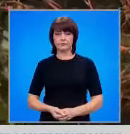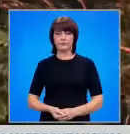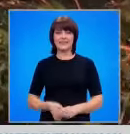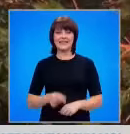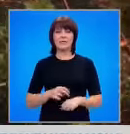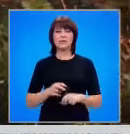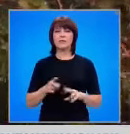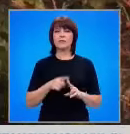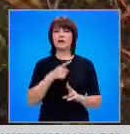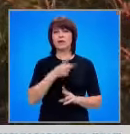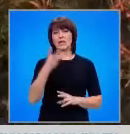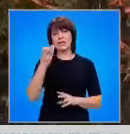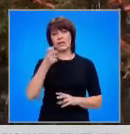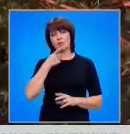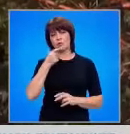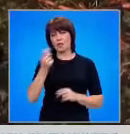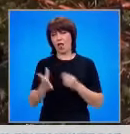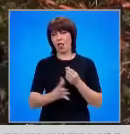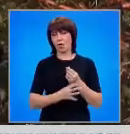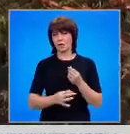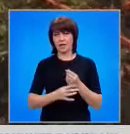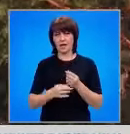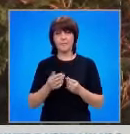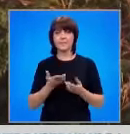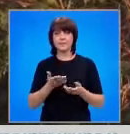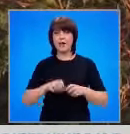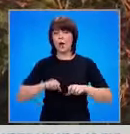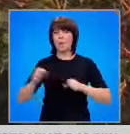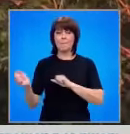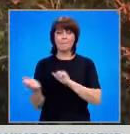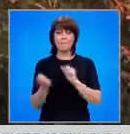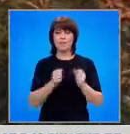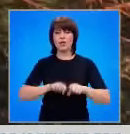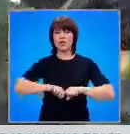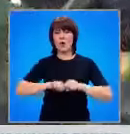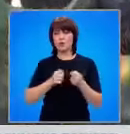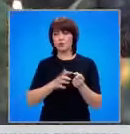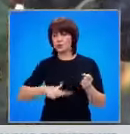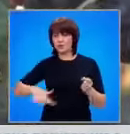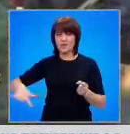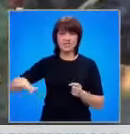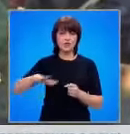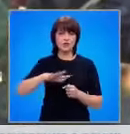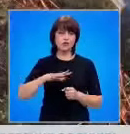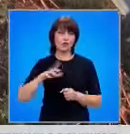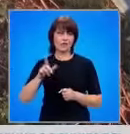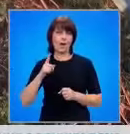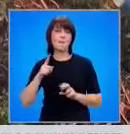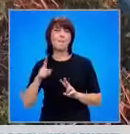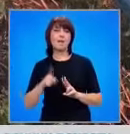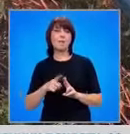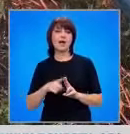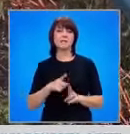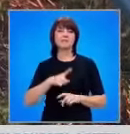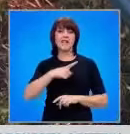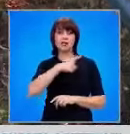Димитър Пилонтов е лозар от 30 години. Ден преди гроздобера бурята е опустошила целият му масив в землището на Поморие. Унищожена е продукцията на